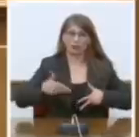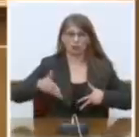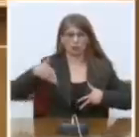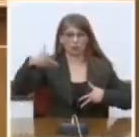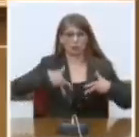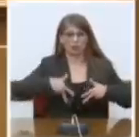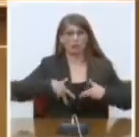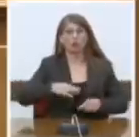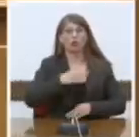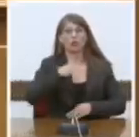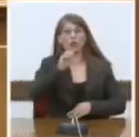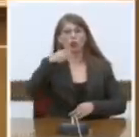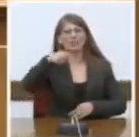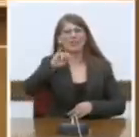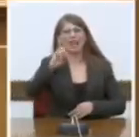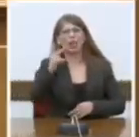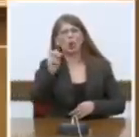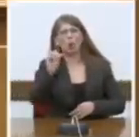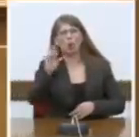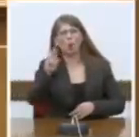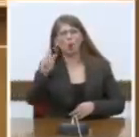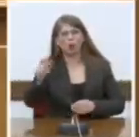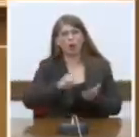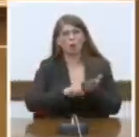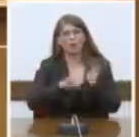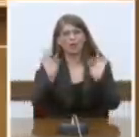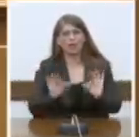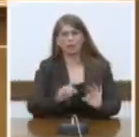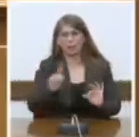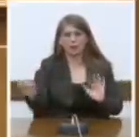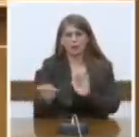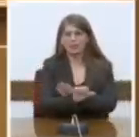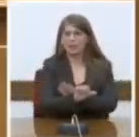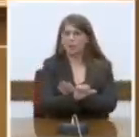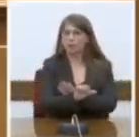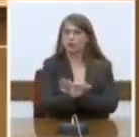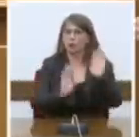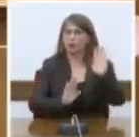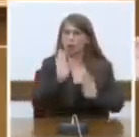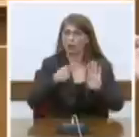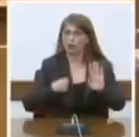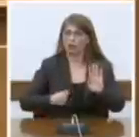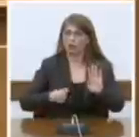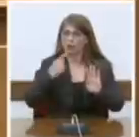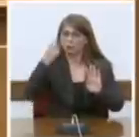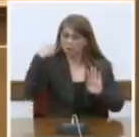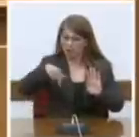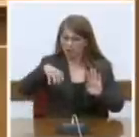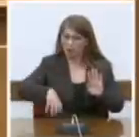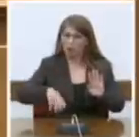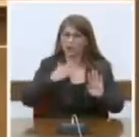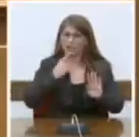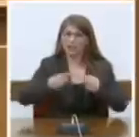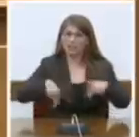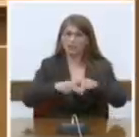τον κύριο Σταϊκούρα έκανε μια νομοθετική ρύθμιση για να μην επιστρέψουν οι μετοχές στο δημόσιο ακριβώς πέρυσι τέτοιο καιρό. Γιατί το Συμβούλιο